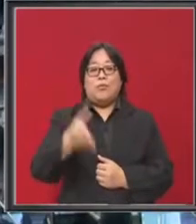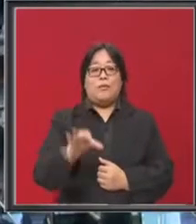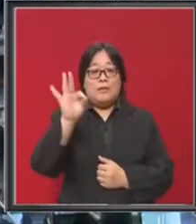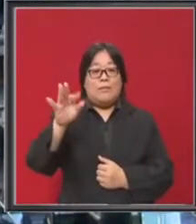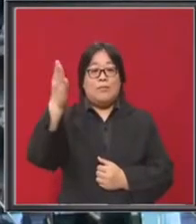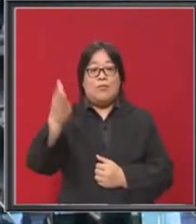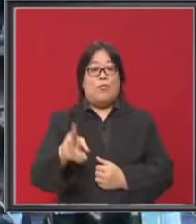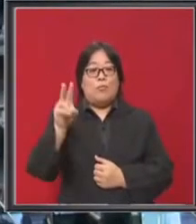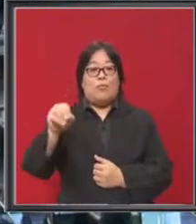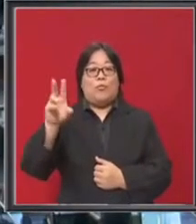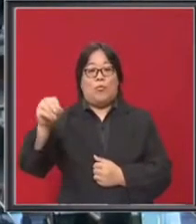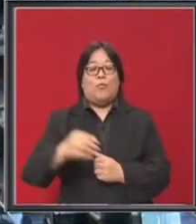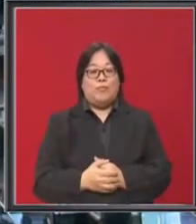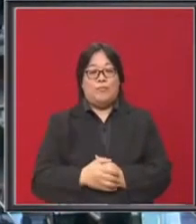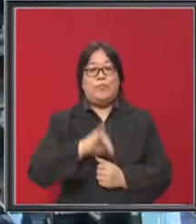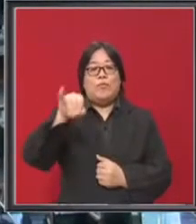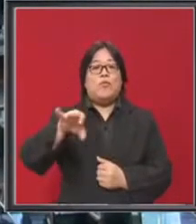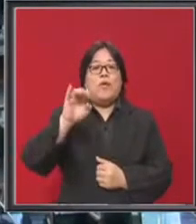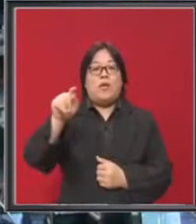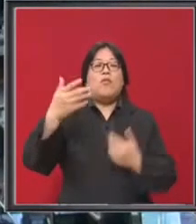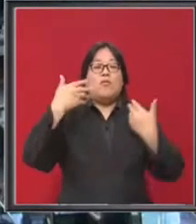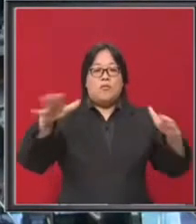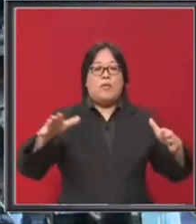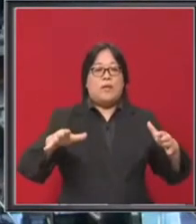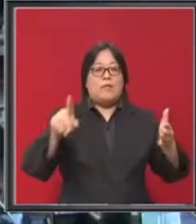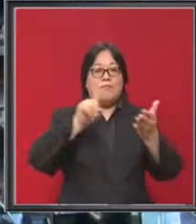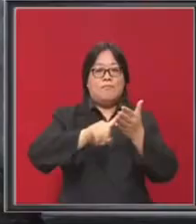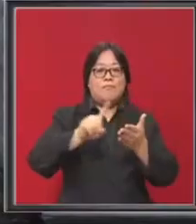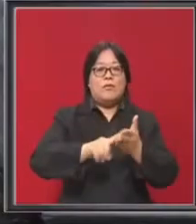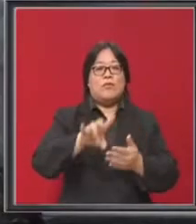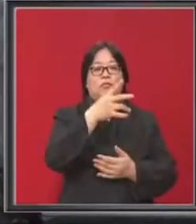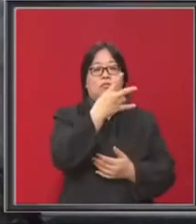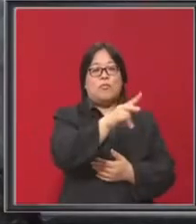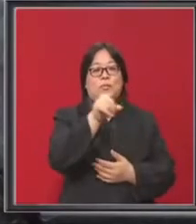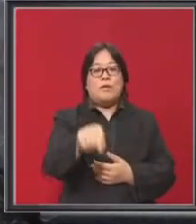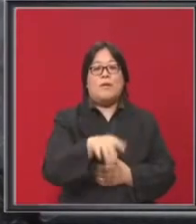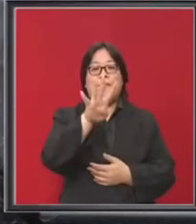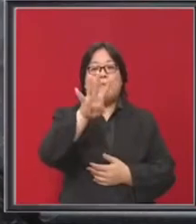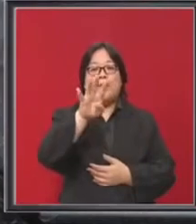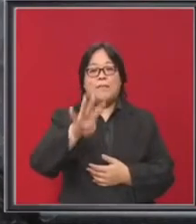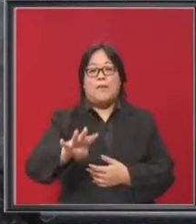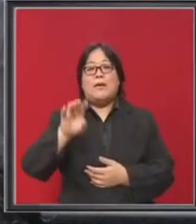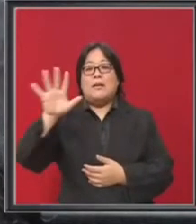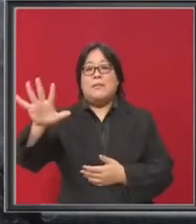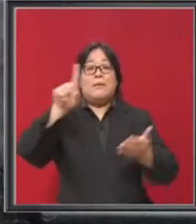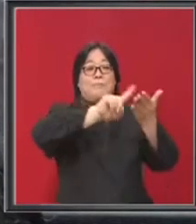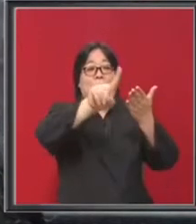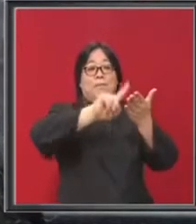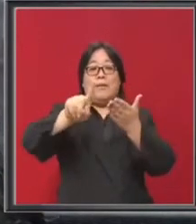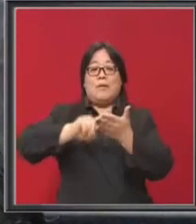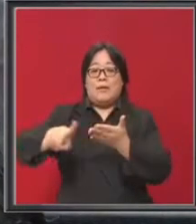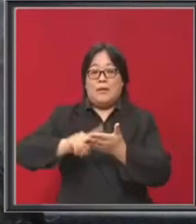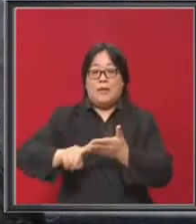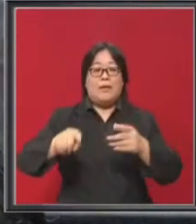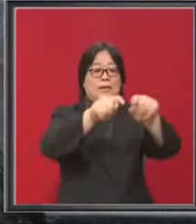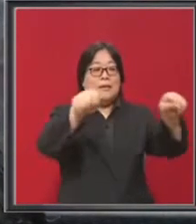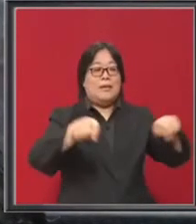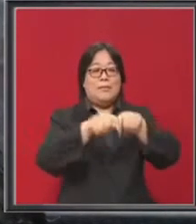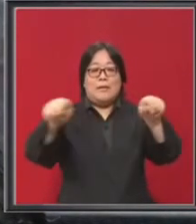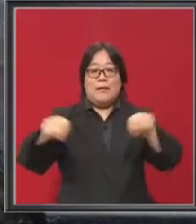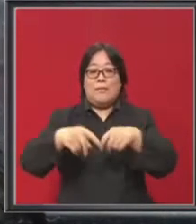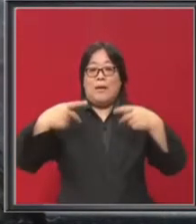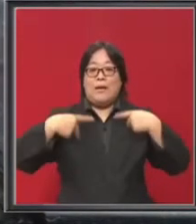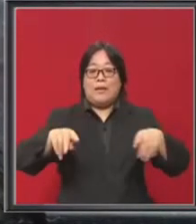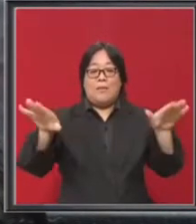2020 jas telah pun menjalankan sebanyak 17400 45 pemeriksaan ke atas premi